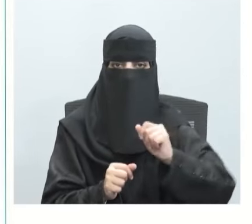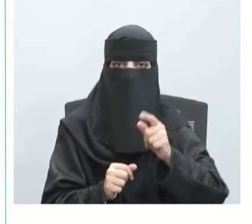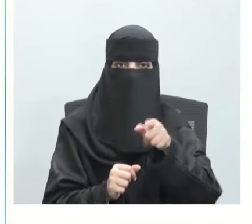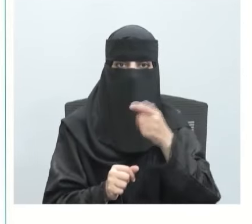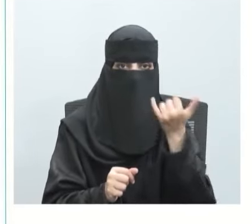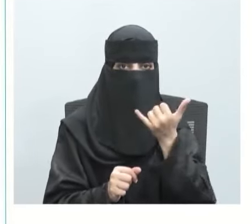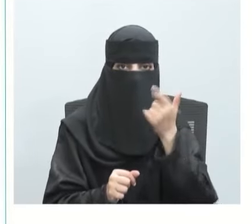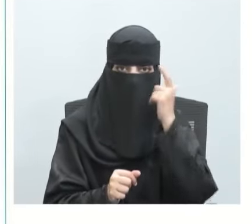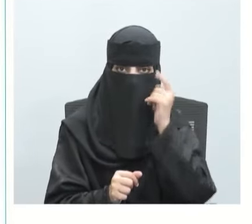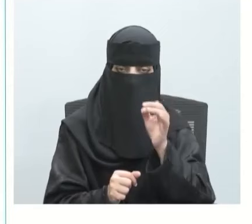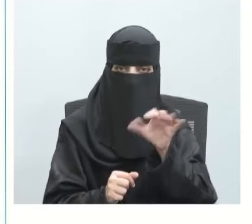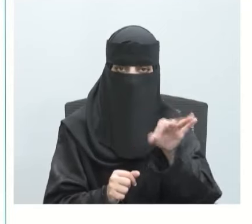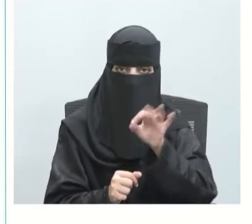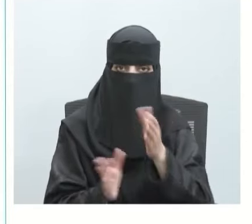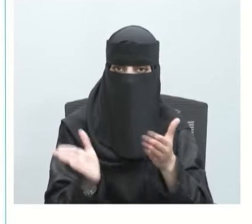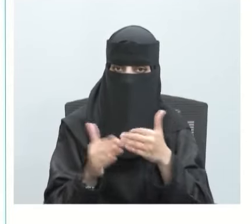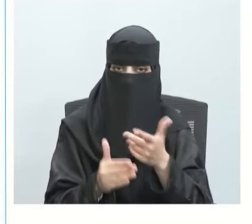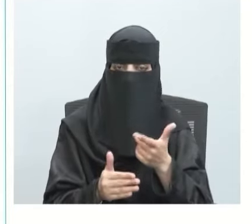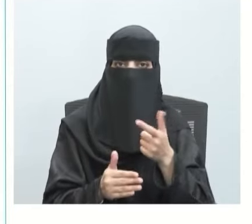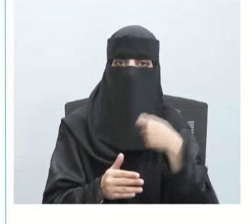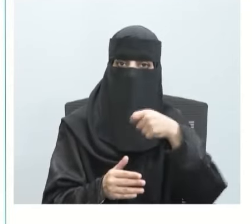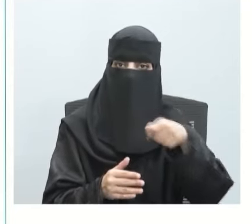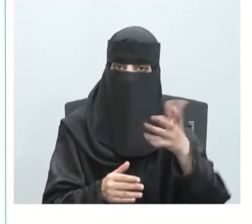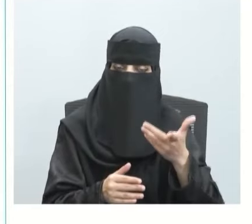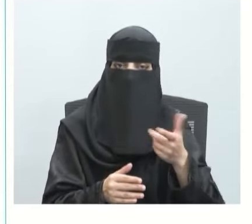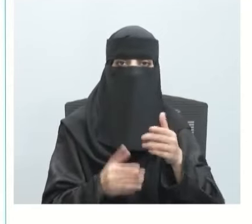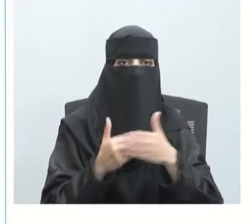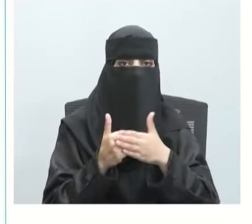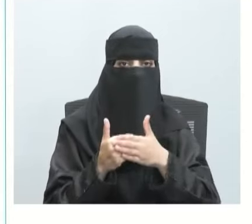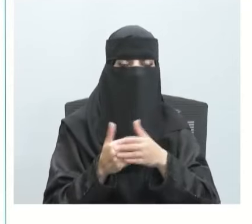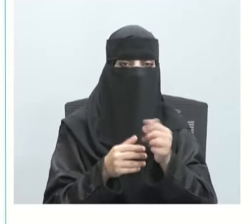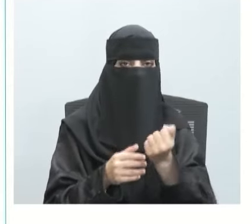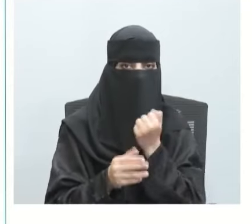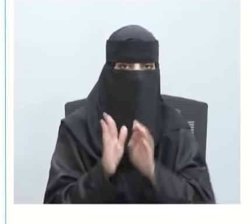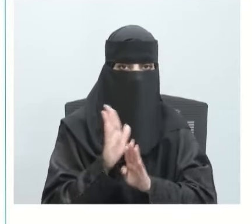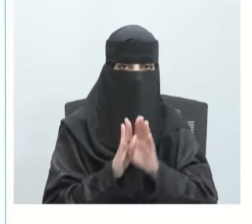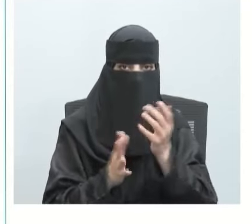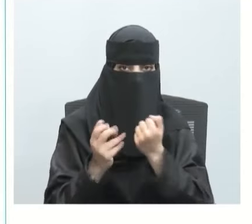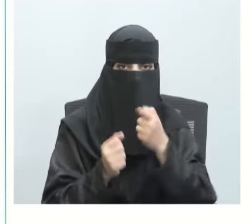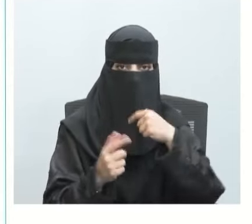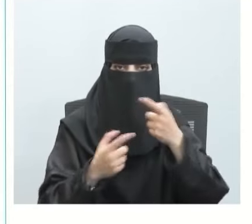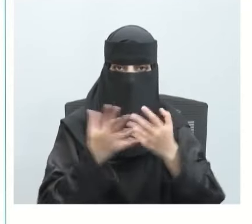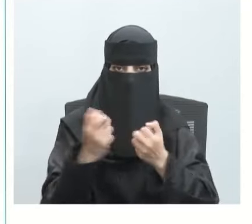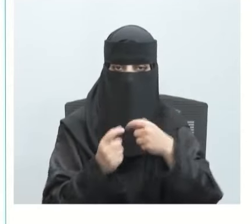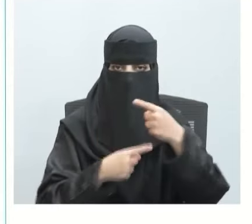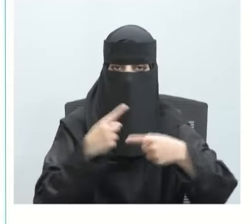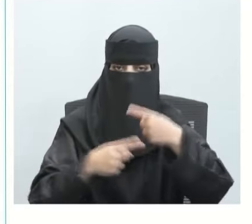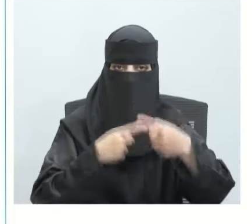فمهم جدا ان ان تختار تلك السلع التي تحقق احتياجك وفقا للمبلغ الذي حددته